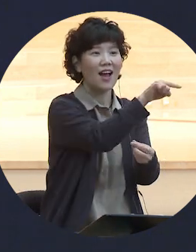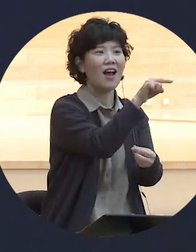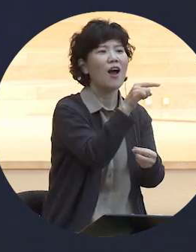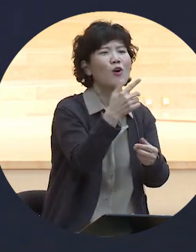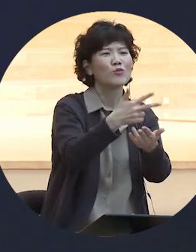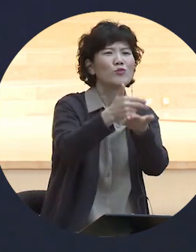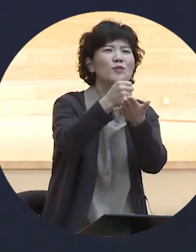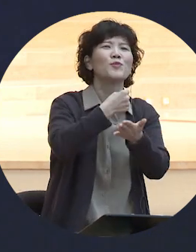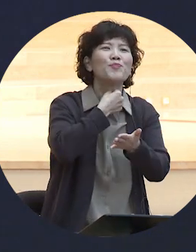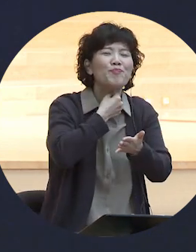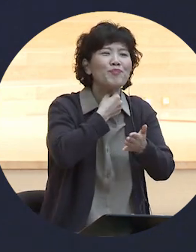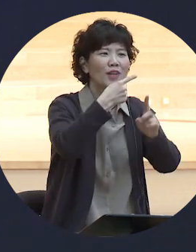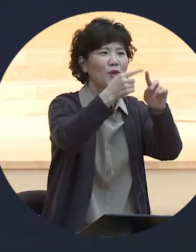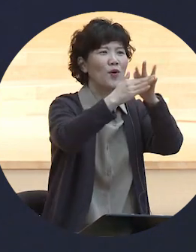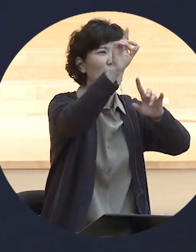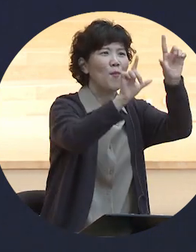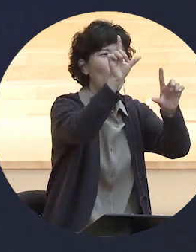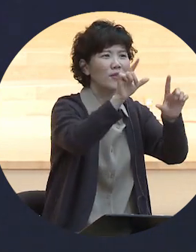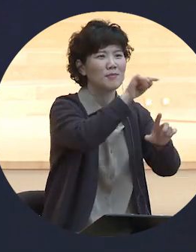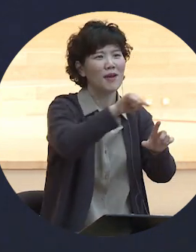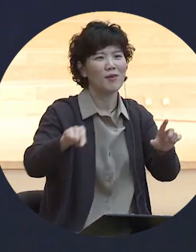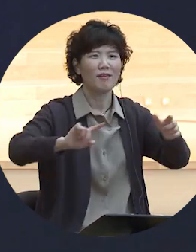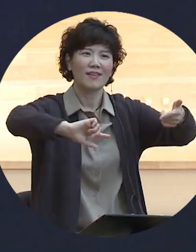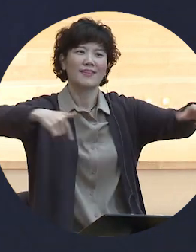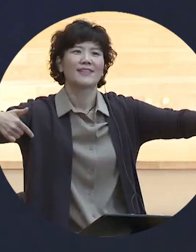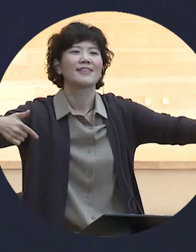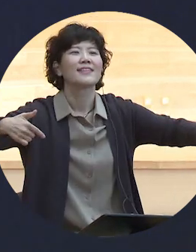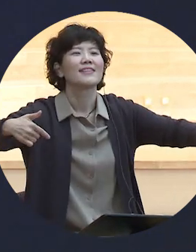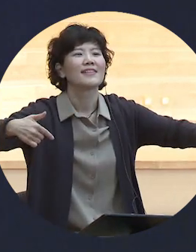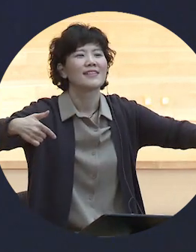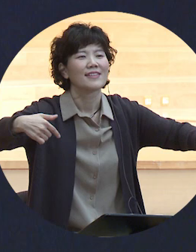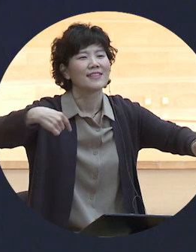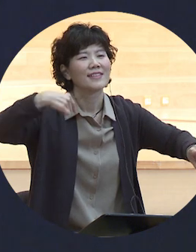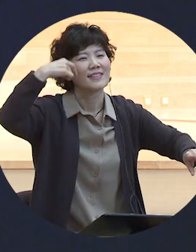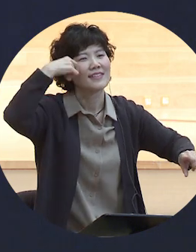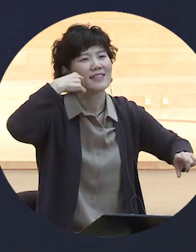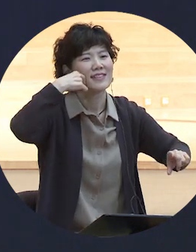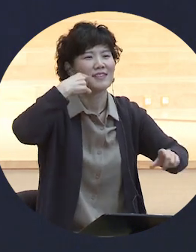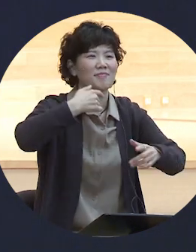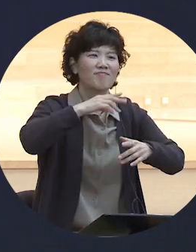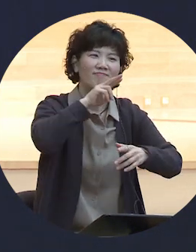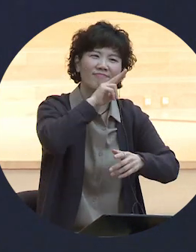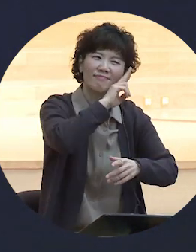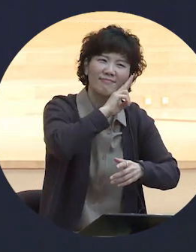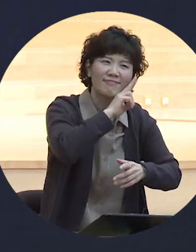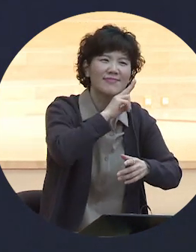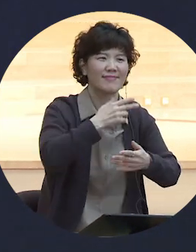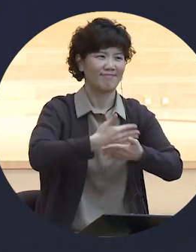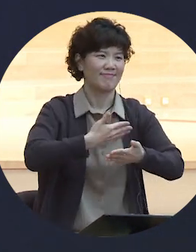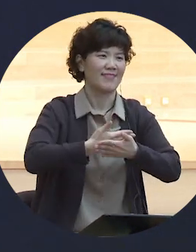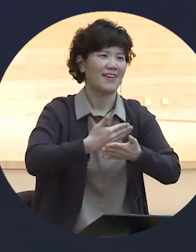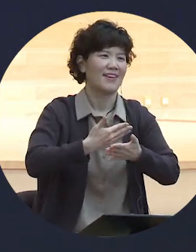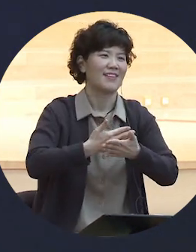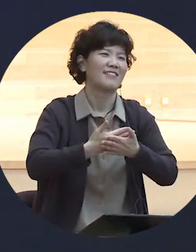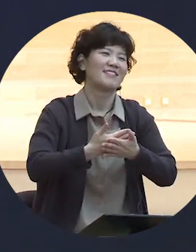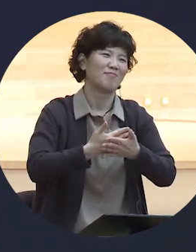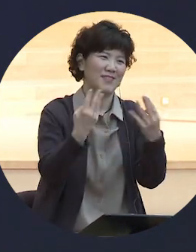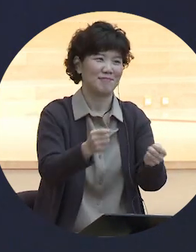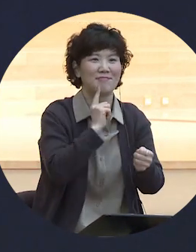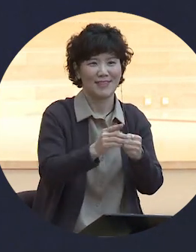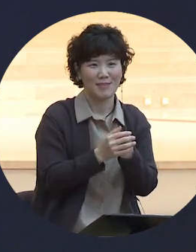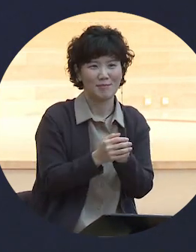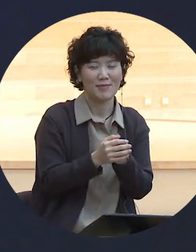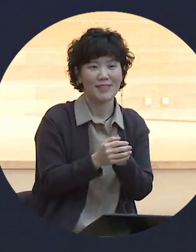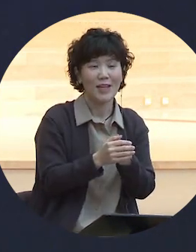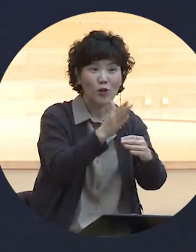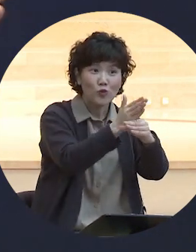모습은 점점점 달라지는 것은 아닌가라는 그런 의구심, 그런 불안감 떨칠 수가 없죠. 중간에